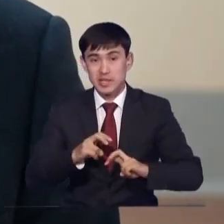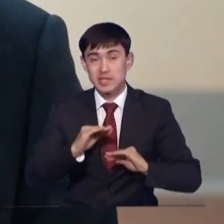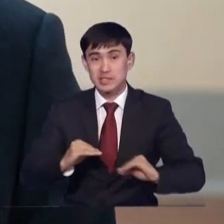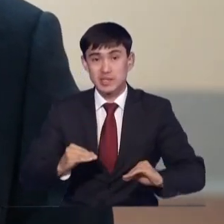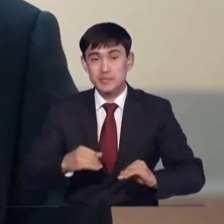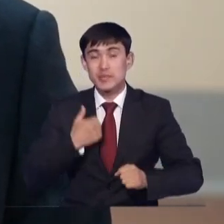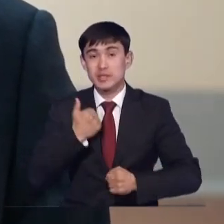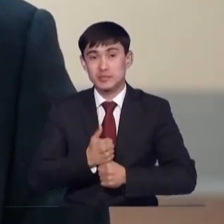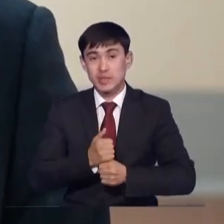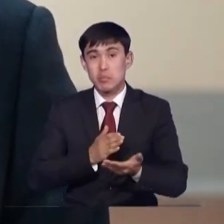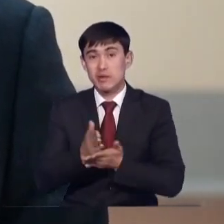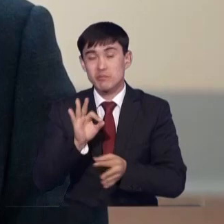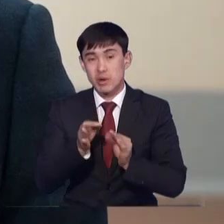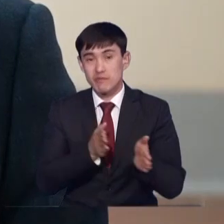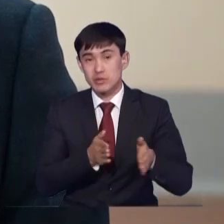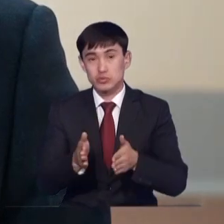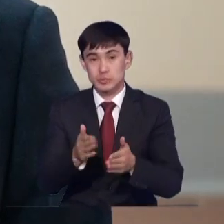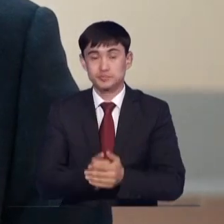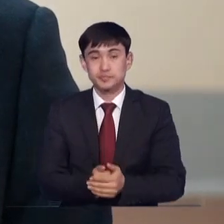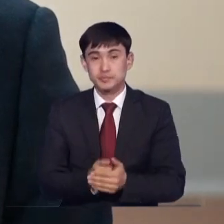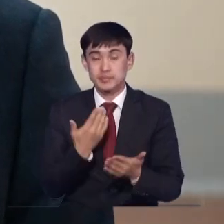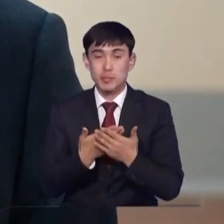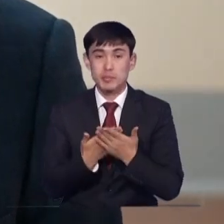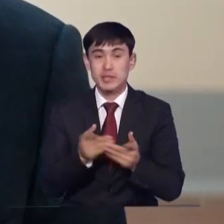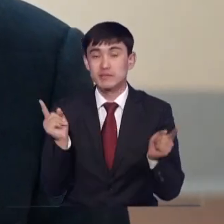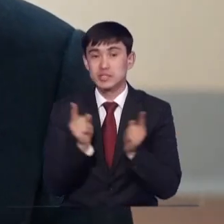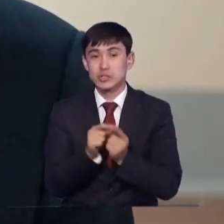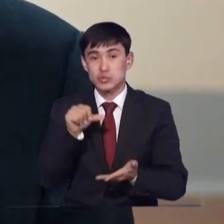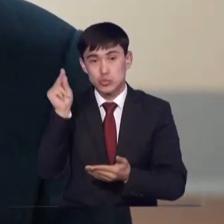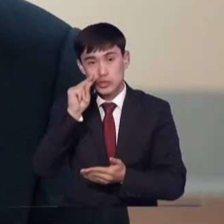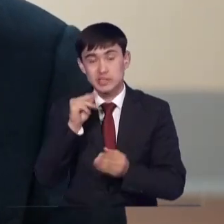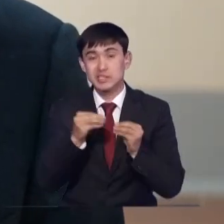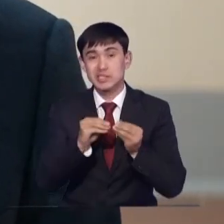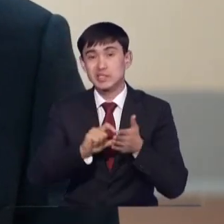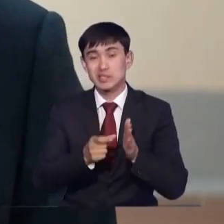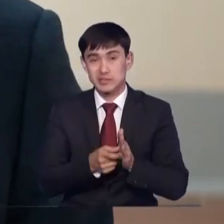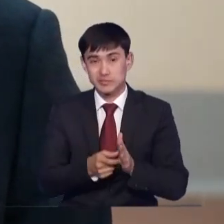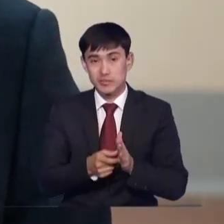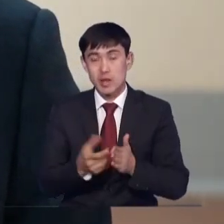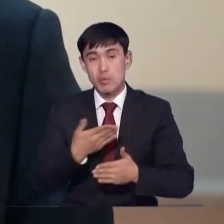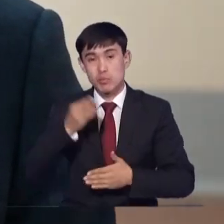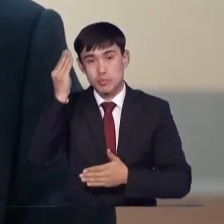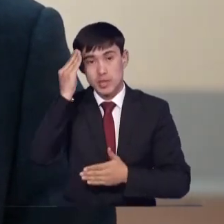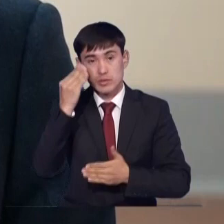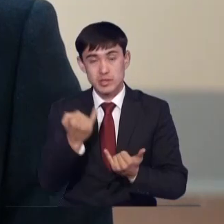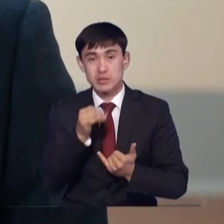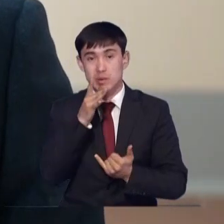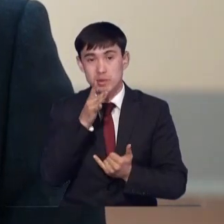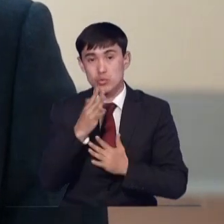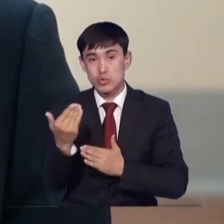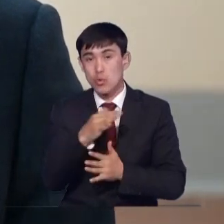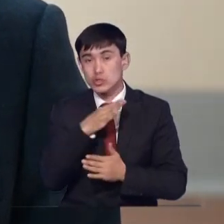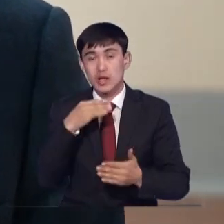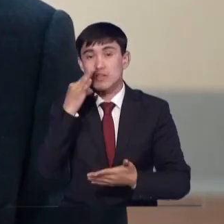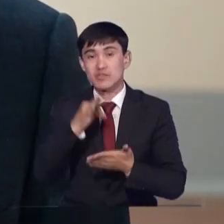авторитетом направить их в правильное русло как например на встрече с учащимися десятых классов по моему мнению на данный момент у них